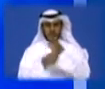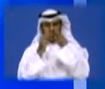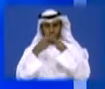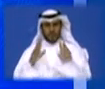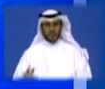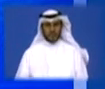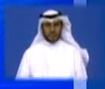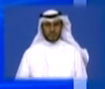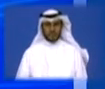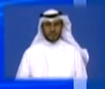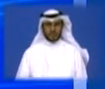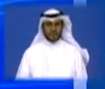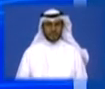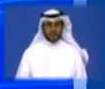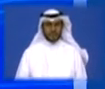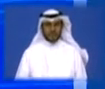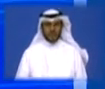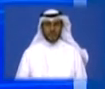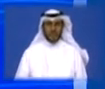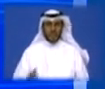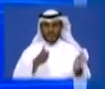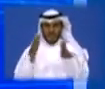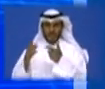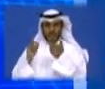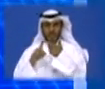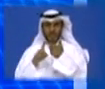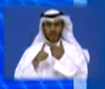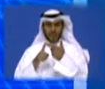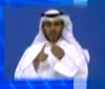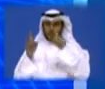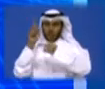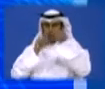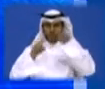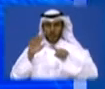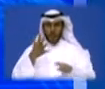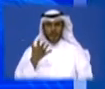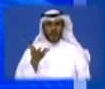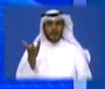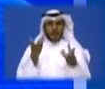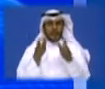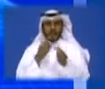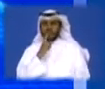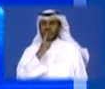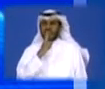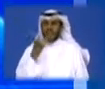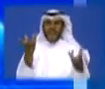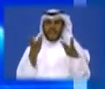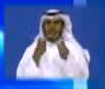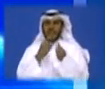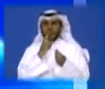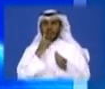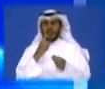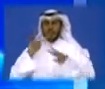لحالتهما لمجلس الامه ومن جانب اخر استعرض المجلس تقرير ديوان المحاسبه السنوي عن نتائج